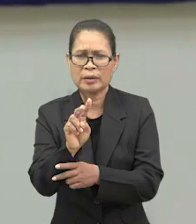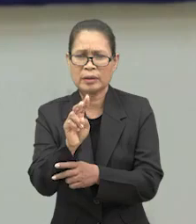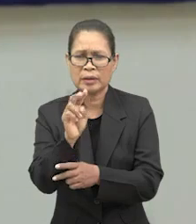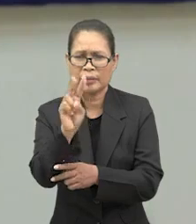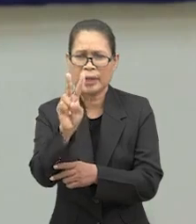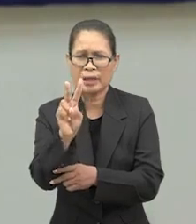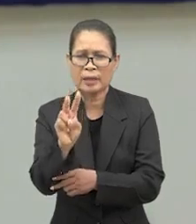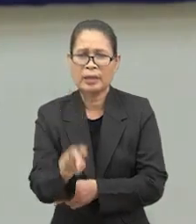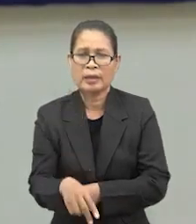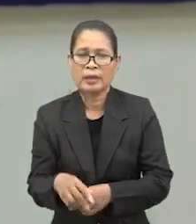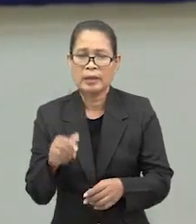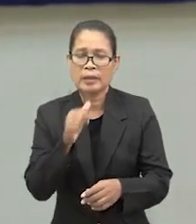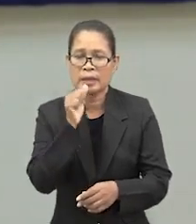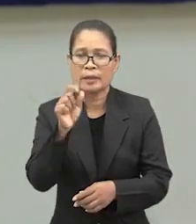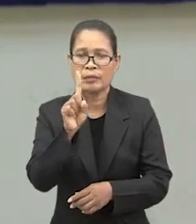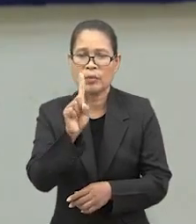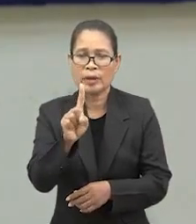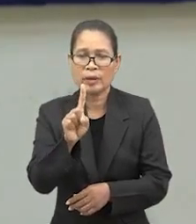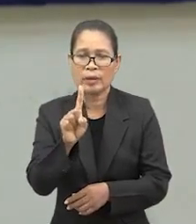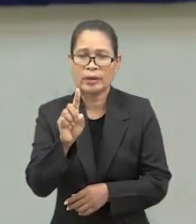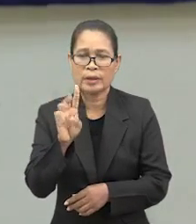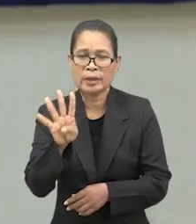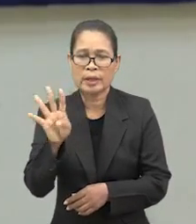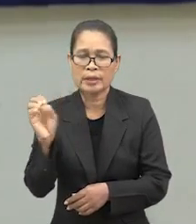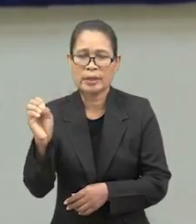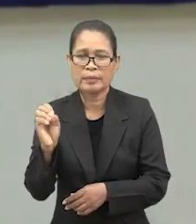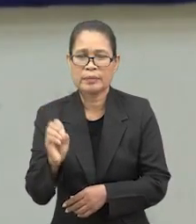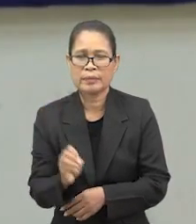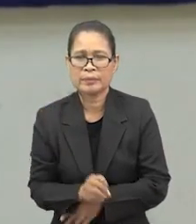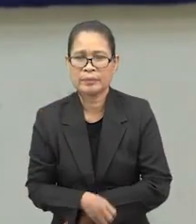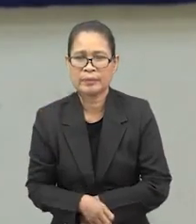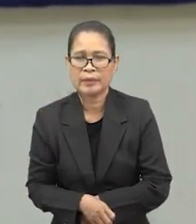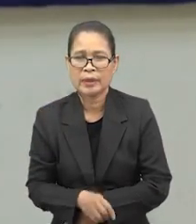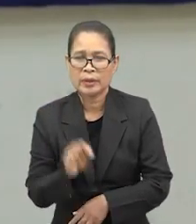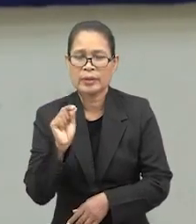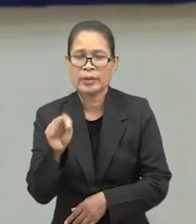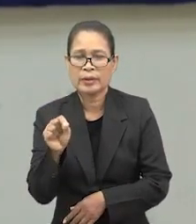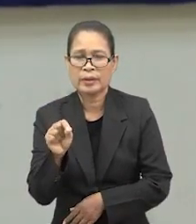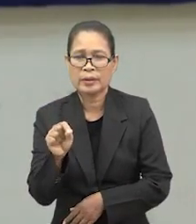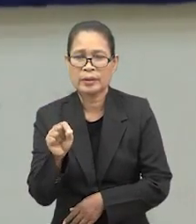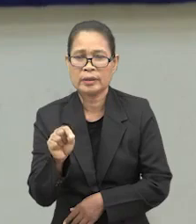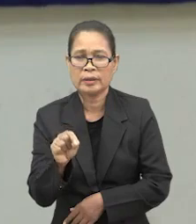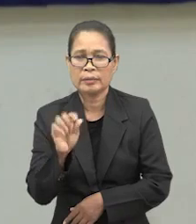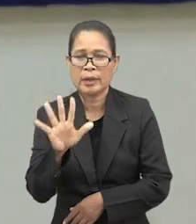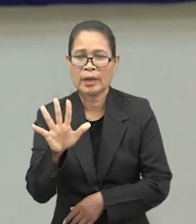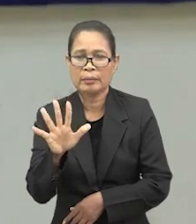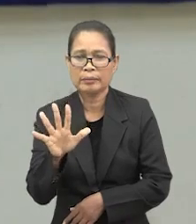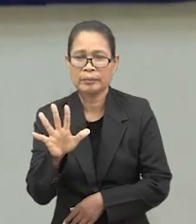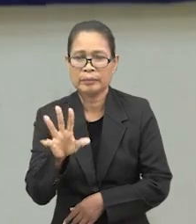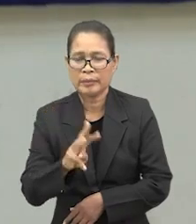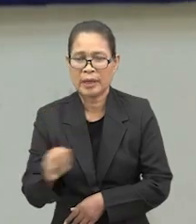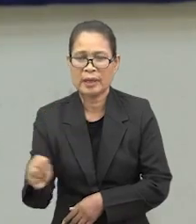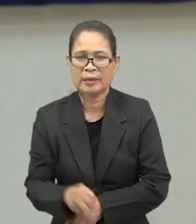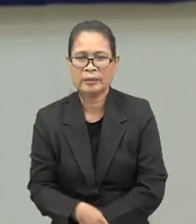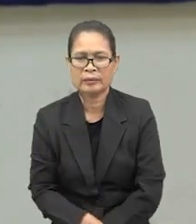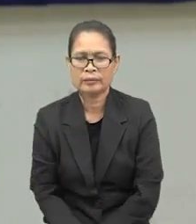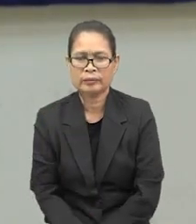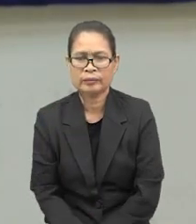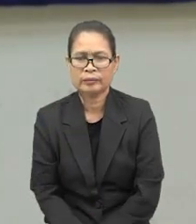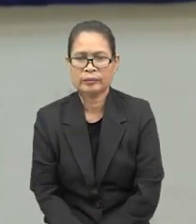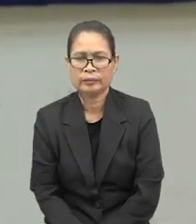tí giờ mà đạ cứ mùi rối xài sấp chốt